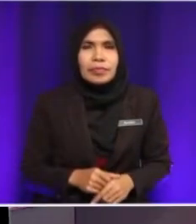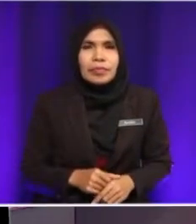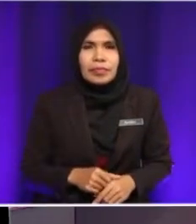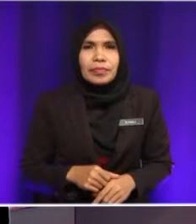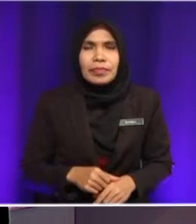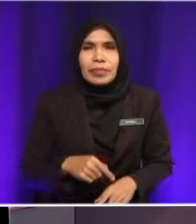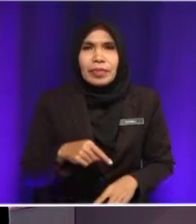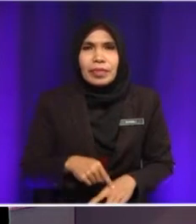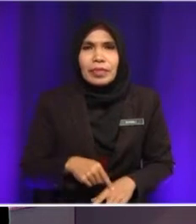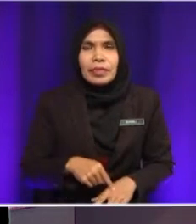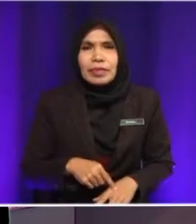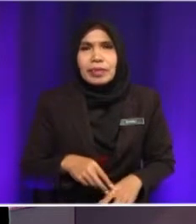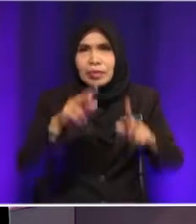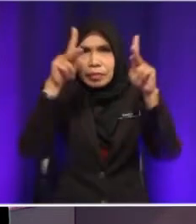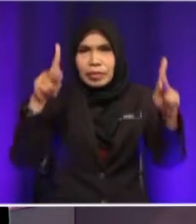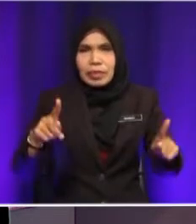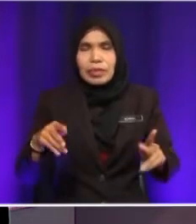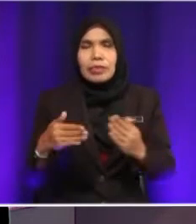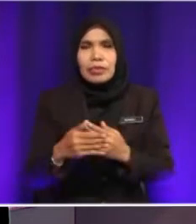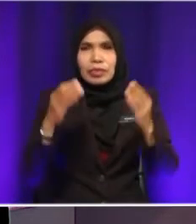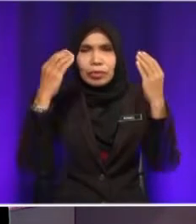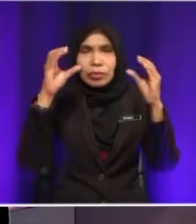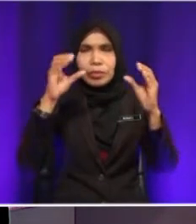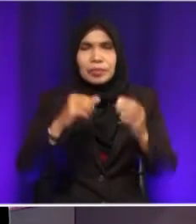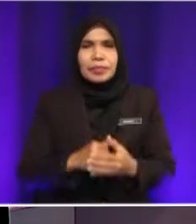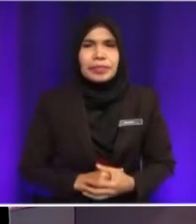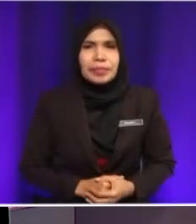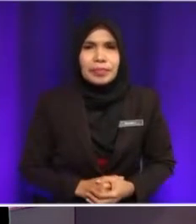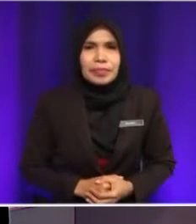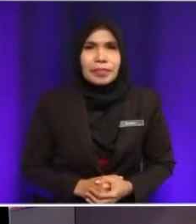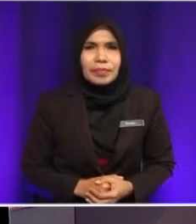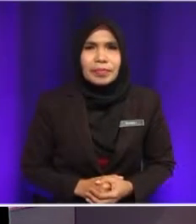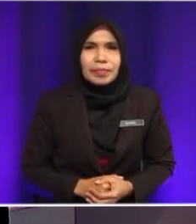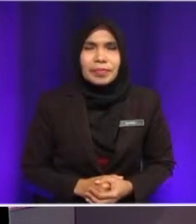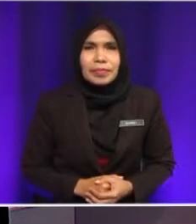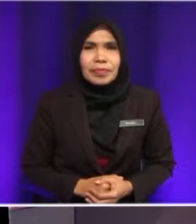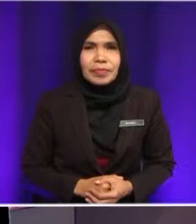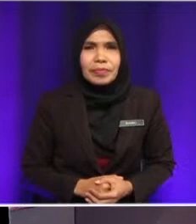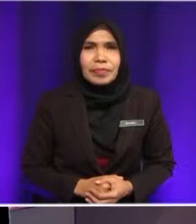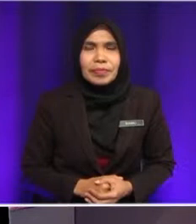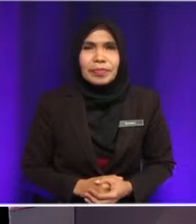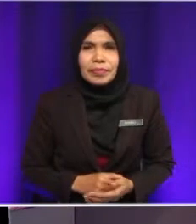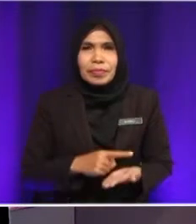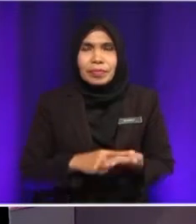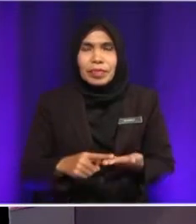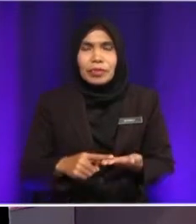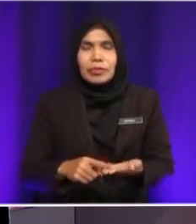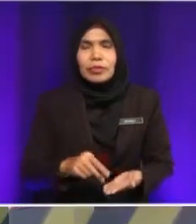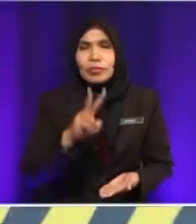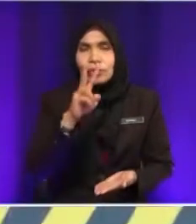minggu pertama bulan Februari kita bagikan itu pada minggu kedua dan ketiga Februari